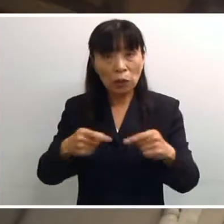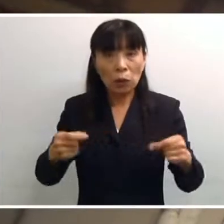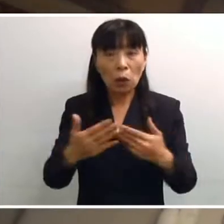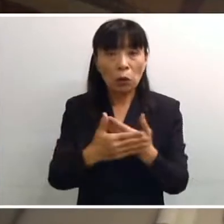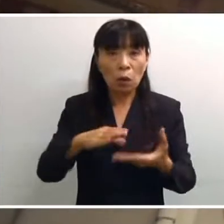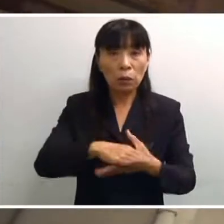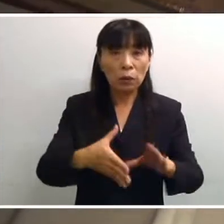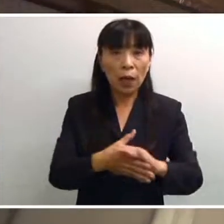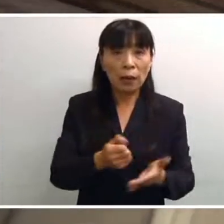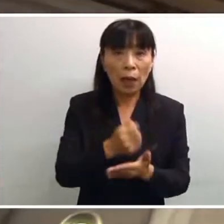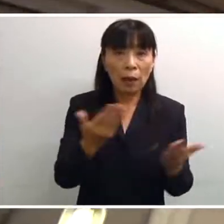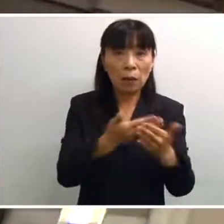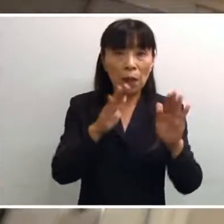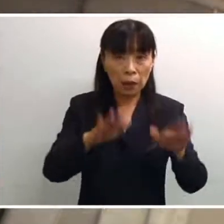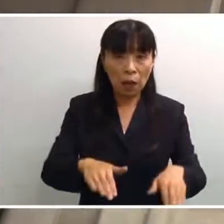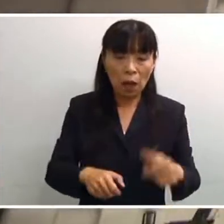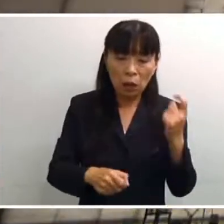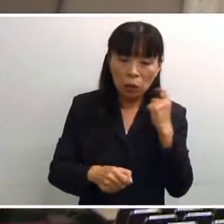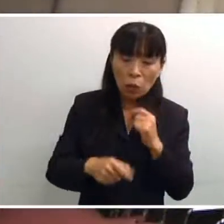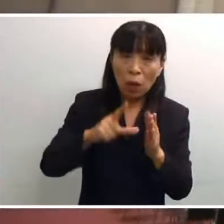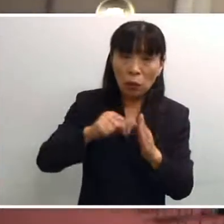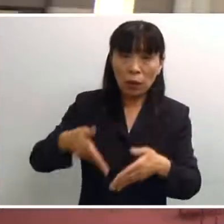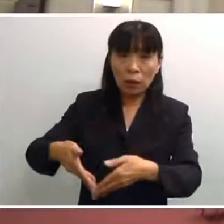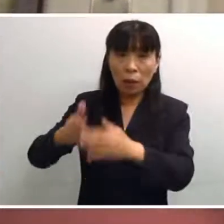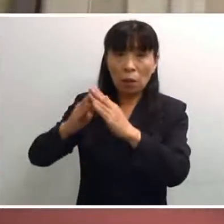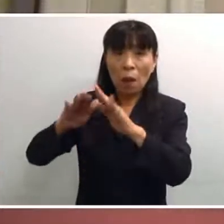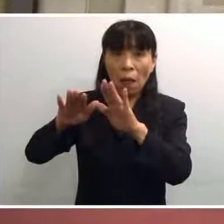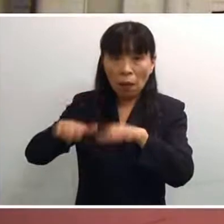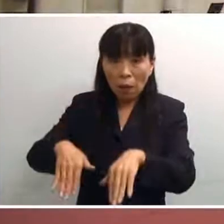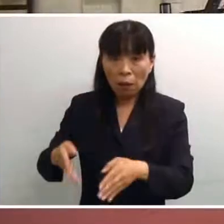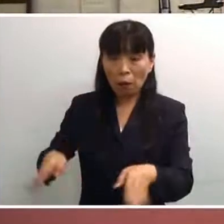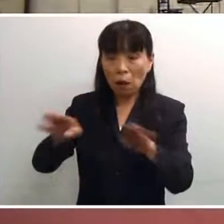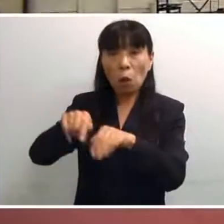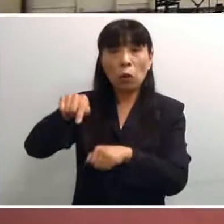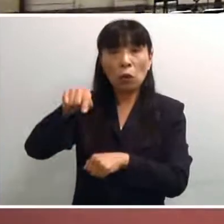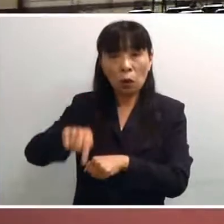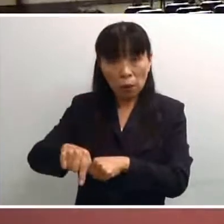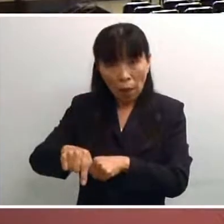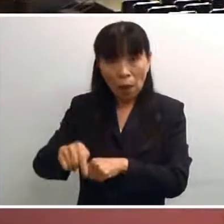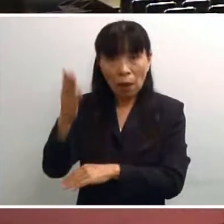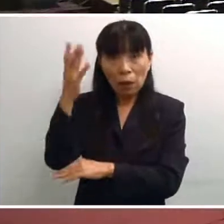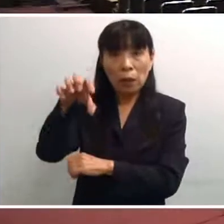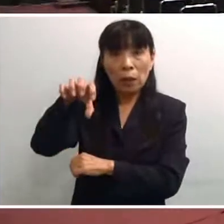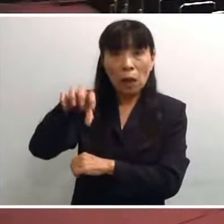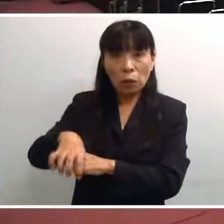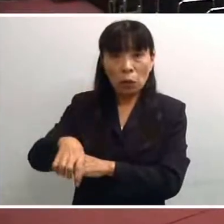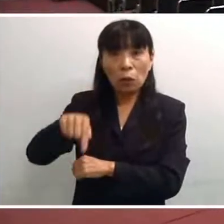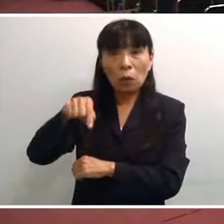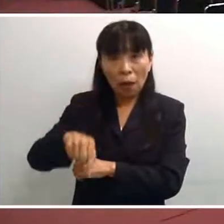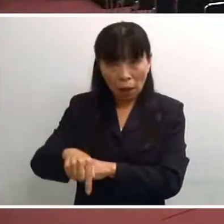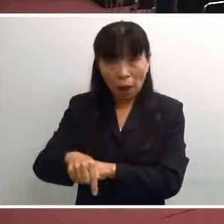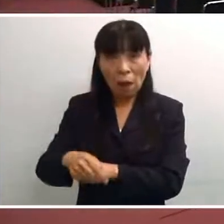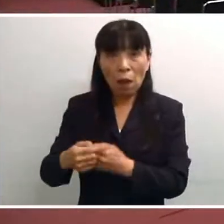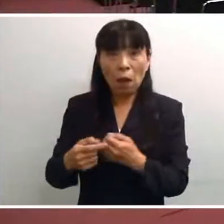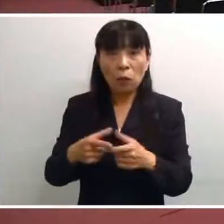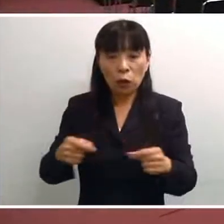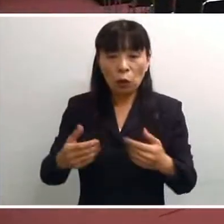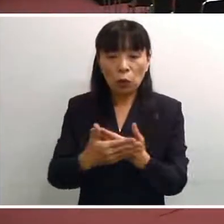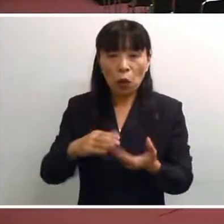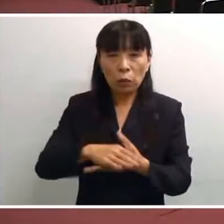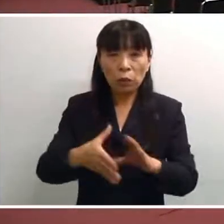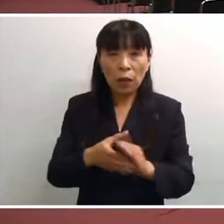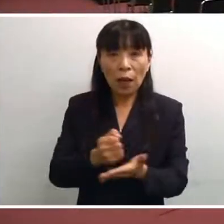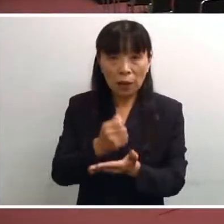の重要文化財になりました。昭和になって建てられた建物でね、官庁の建物で国の重要文化財になったのは初めてなん